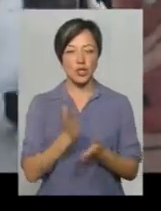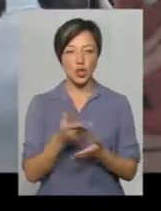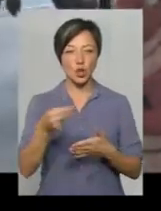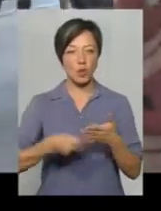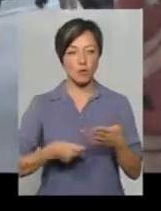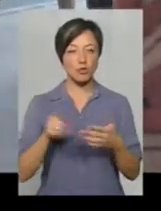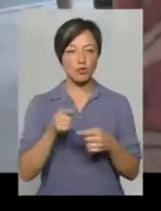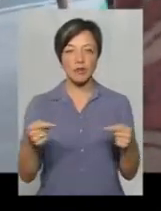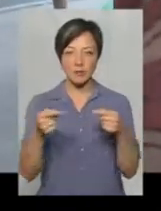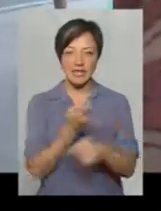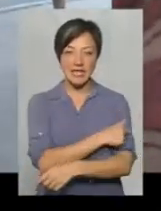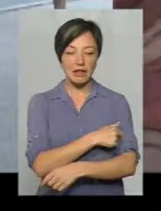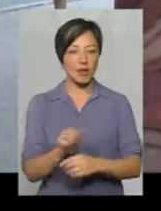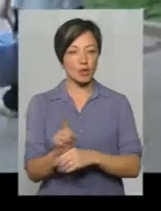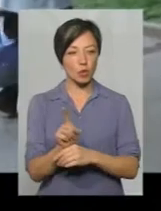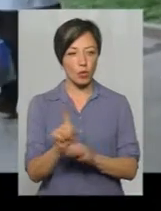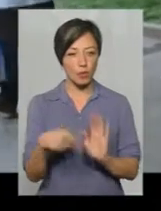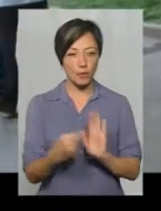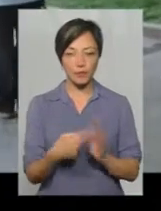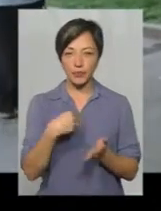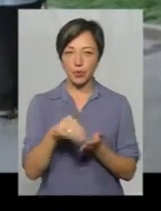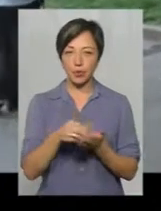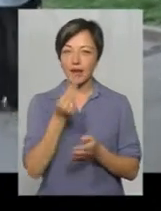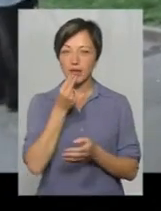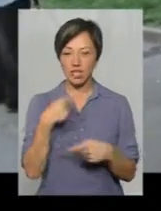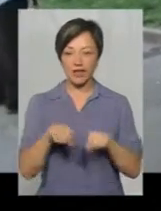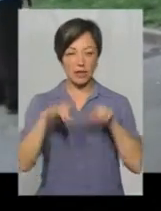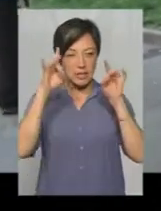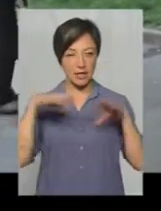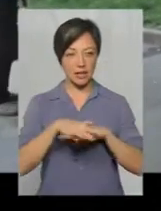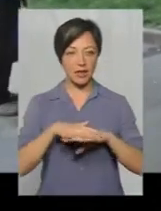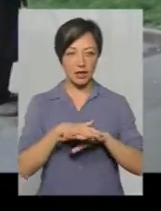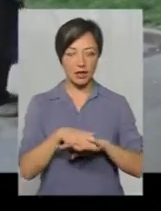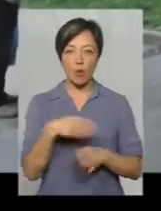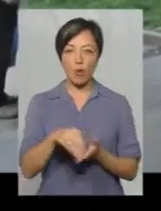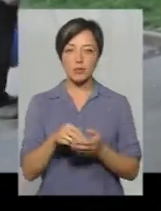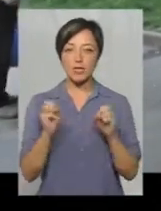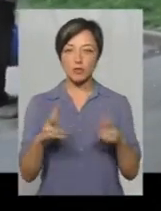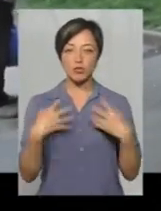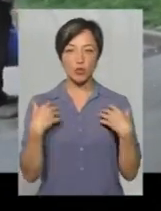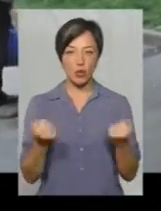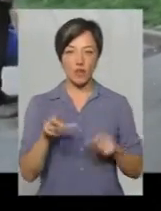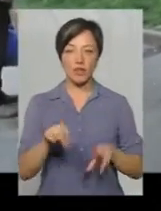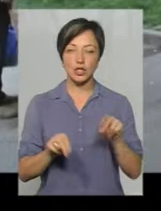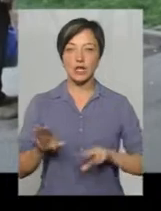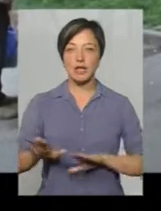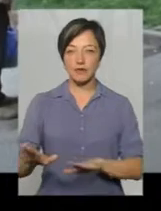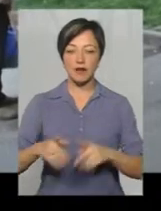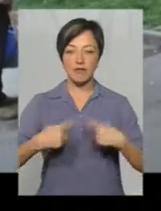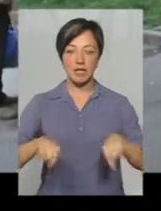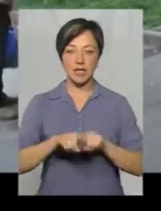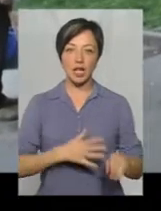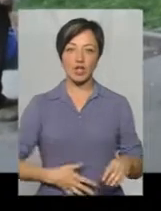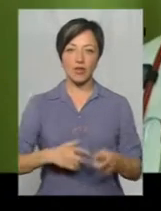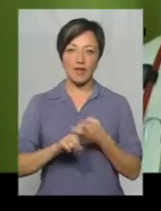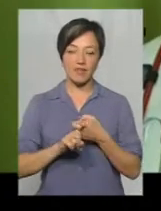довідка, що він відповідає санітарним нормам. Купуючи харчі саме на таких стихійних ринках, покупці ризикують здоров'ям, вважає завідуюча відділенням